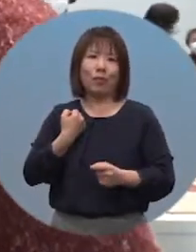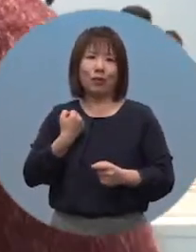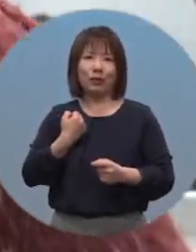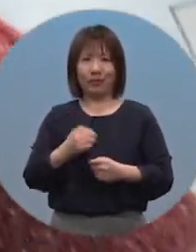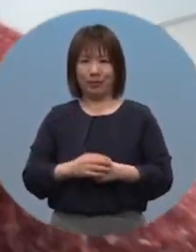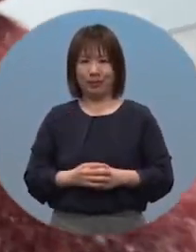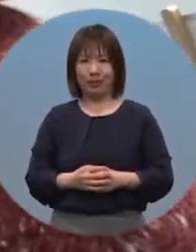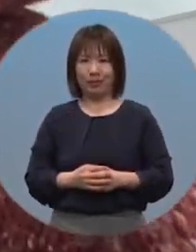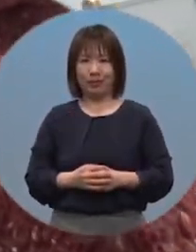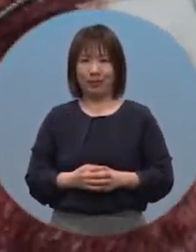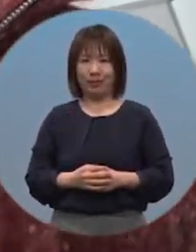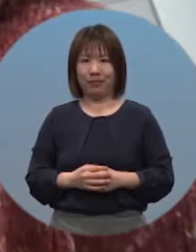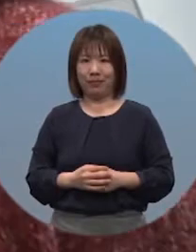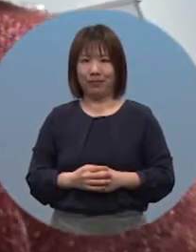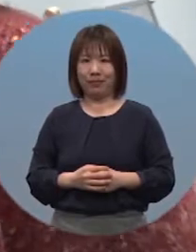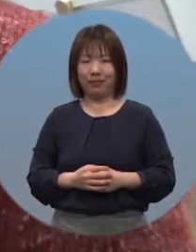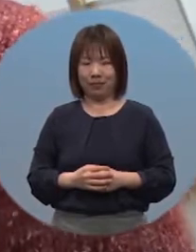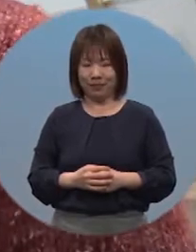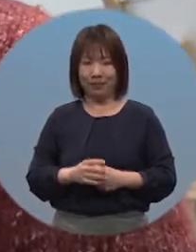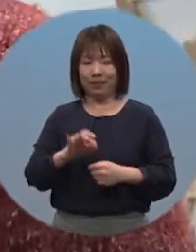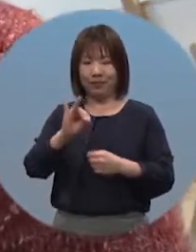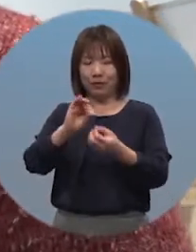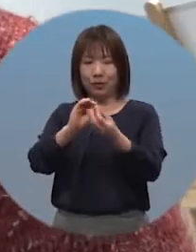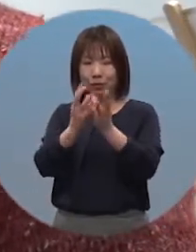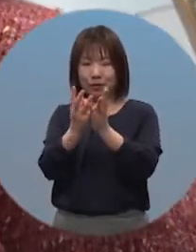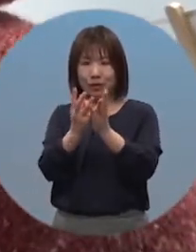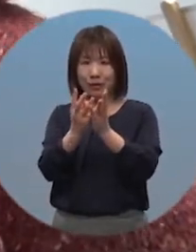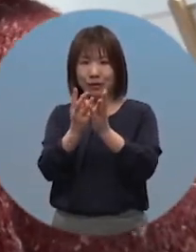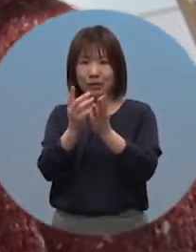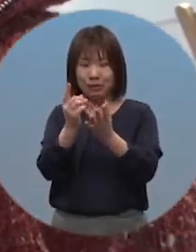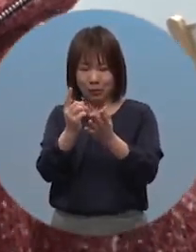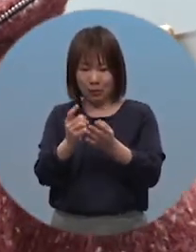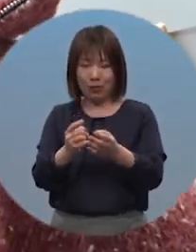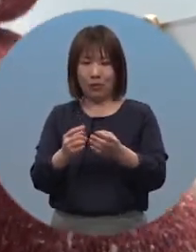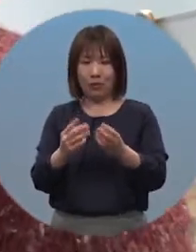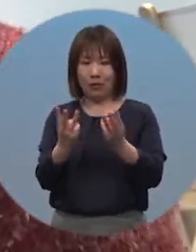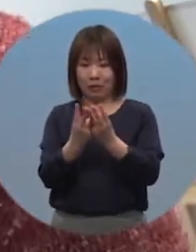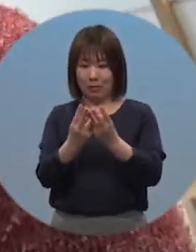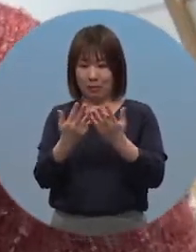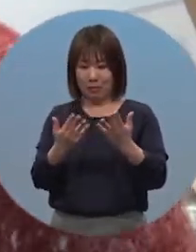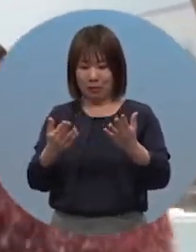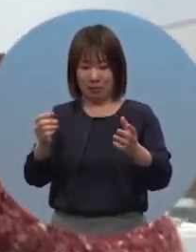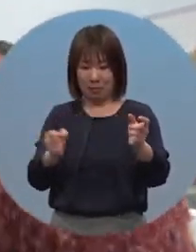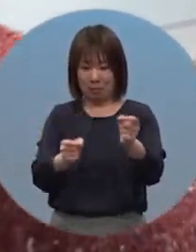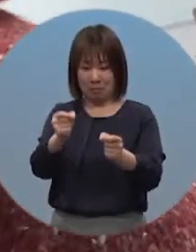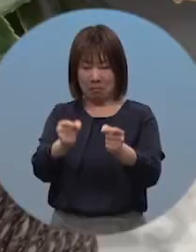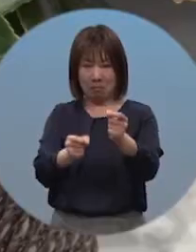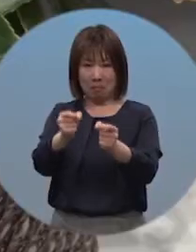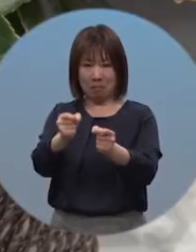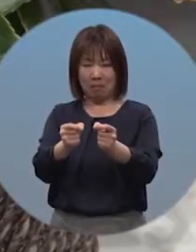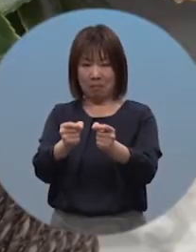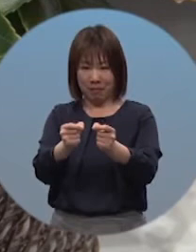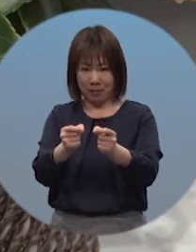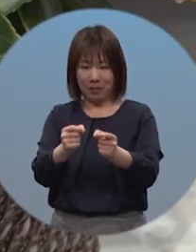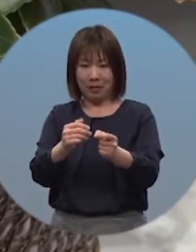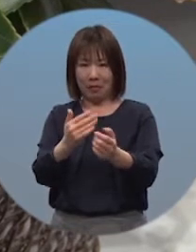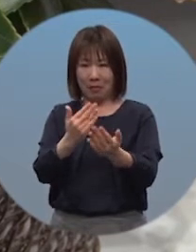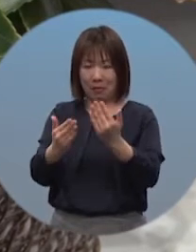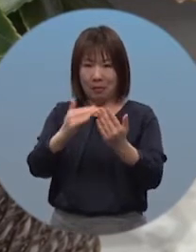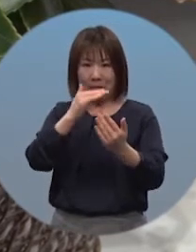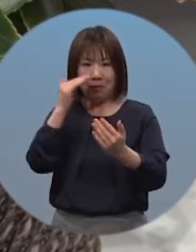もこんなにたくさんんで位いけると豪華になるのだな洗馬駅 y